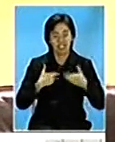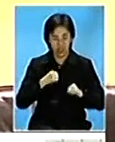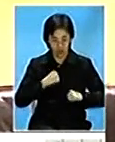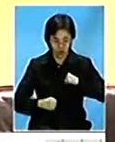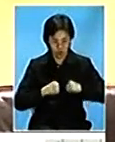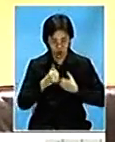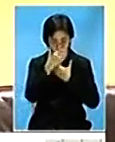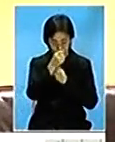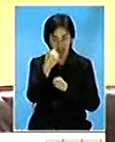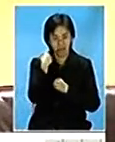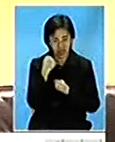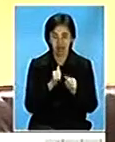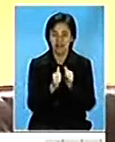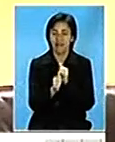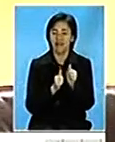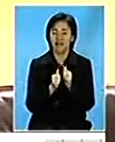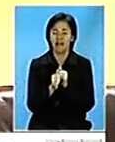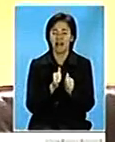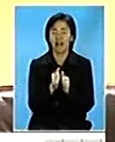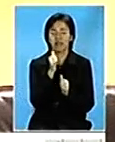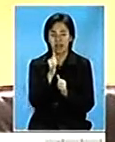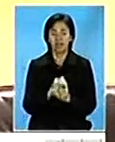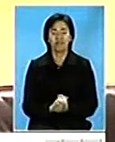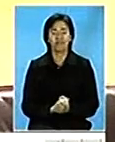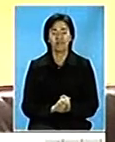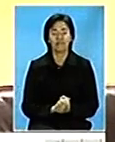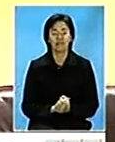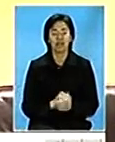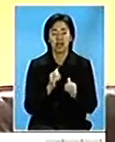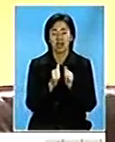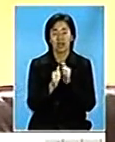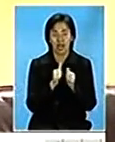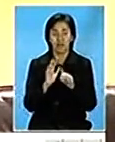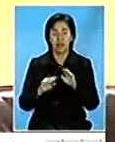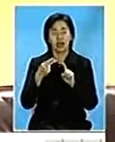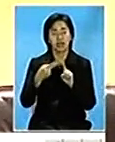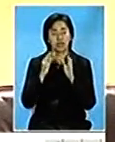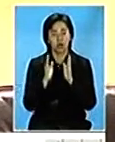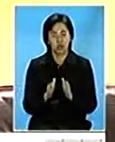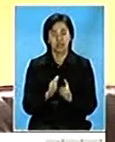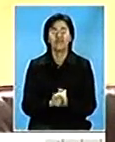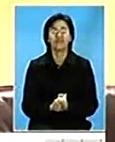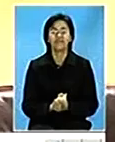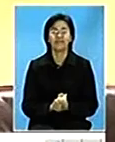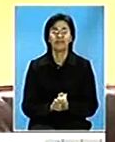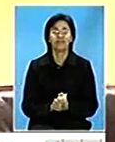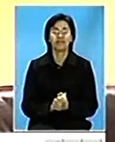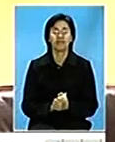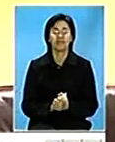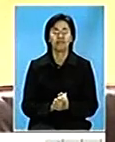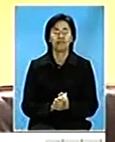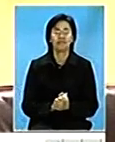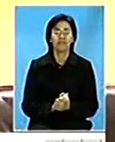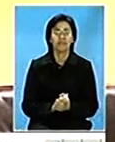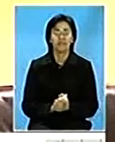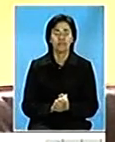ใจส่งประกวดการคัดลายมือเข้ามาเนี่ยนับเป็นหมื่นๆคนนะครับและนอกจากนี้